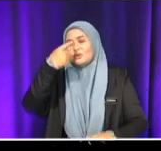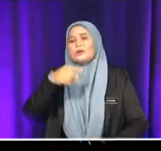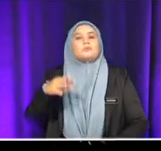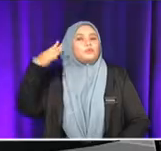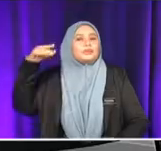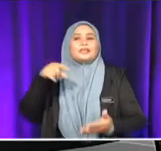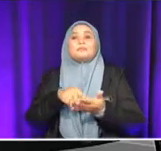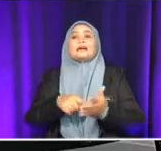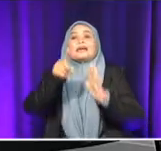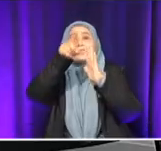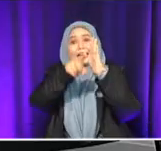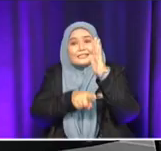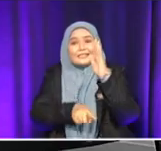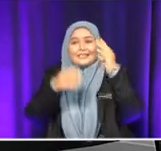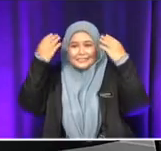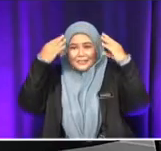dasar